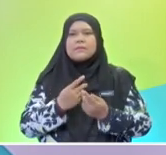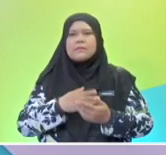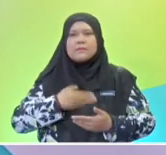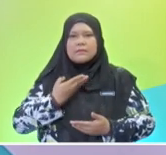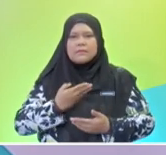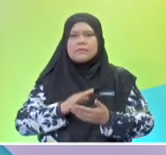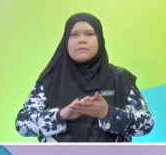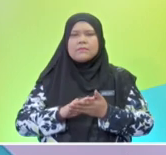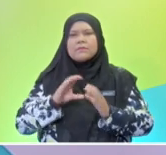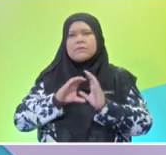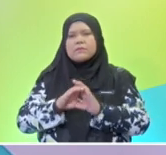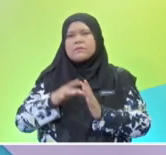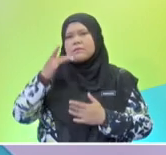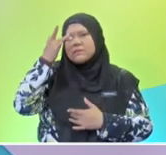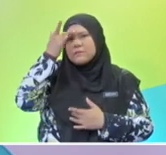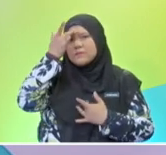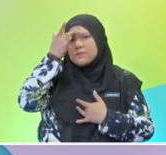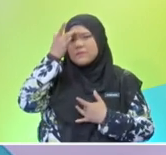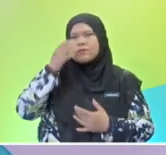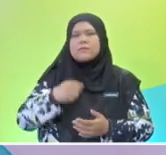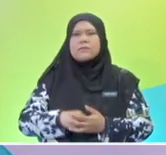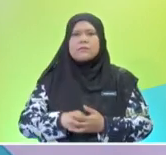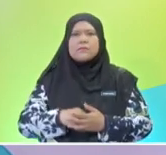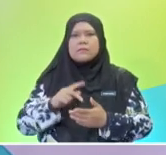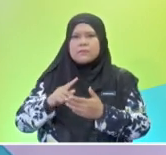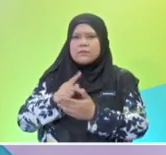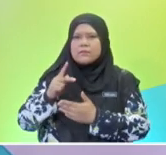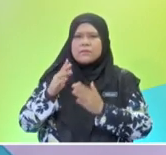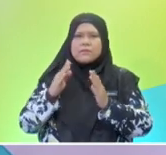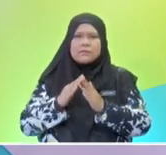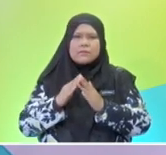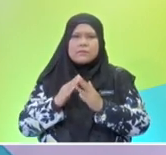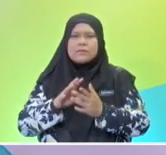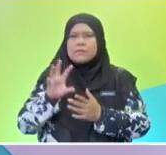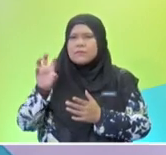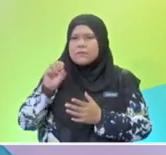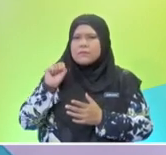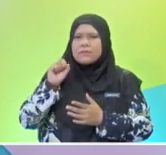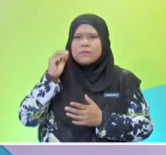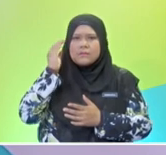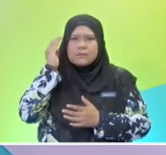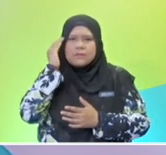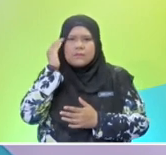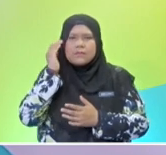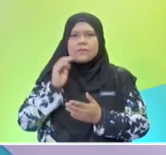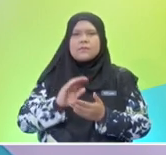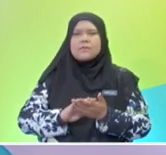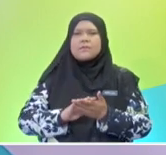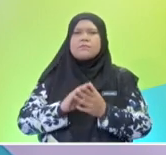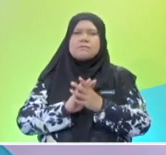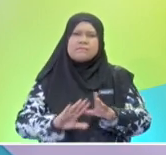mereka sakit. Semasa mereka keluar daripada rumah, kita perlu mengambil berat tentang keselamatan